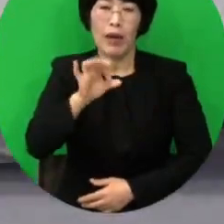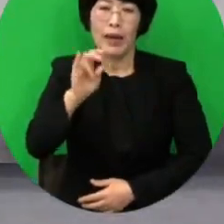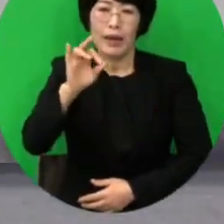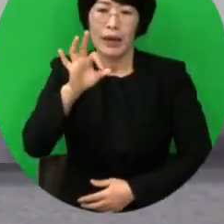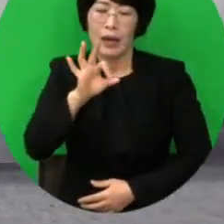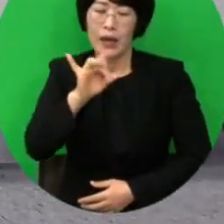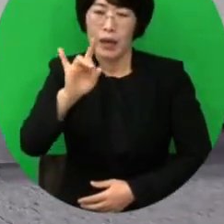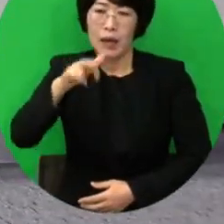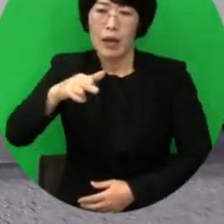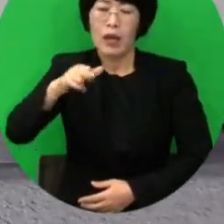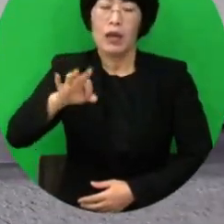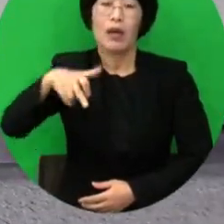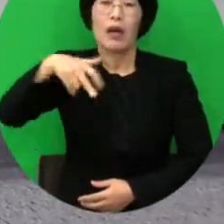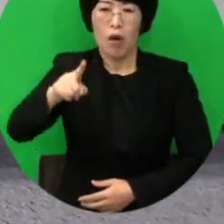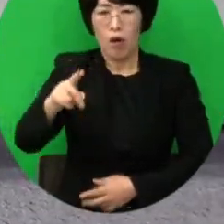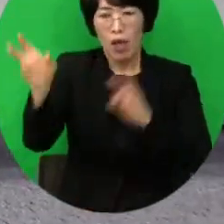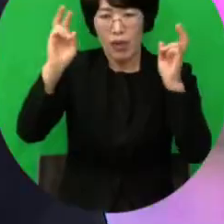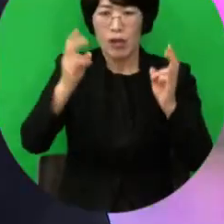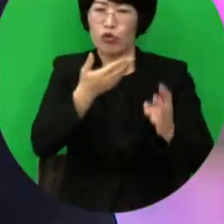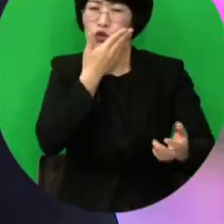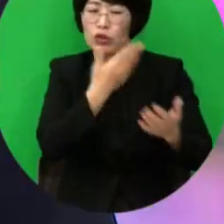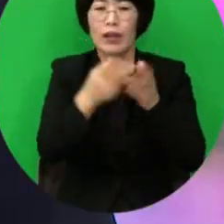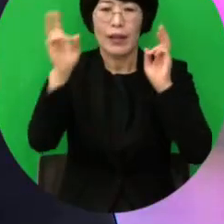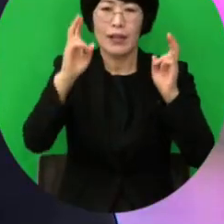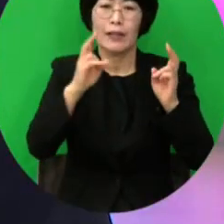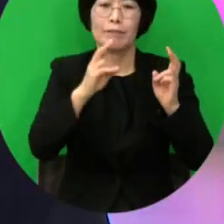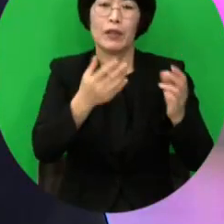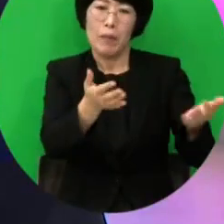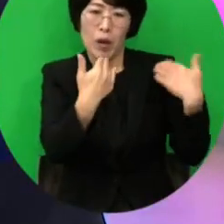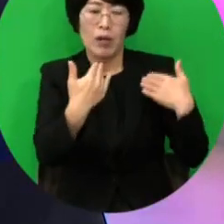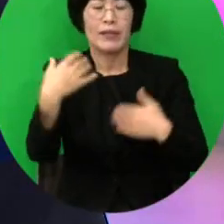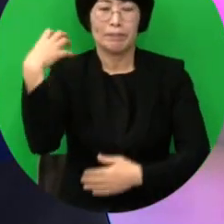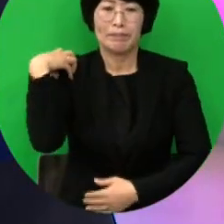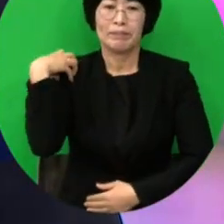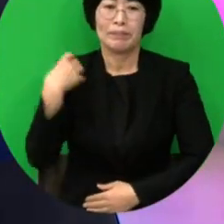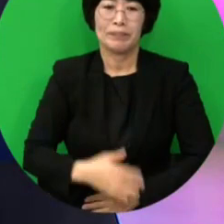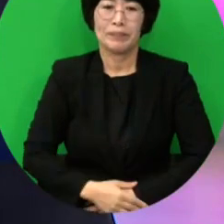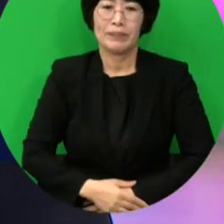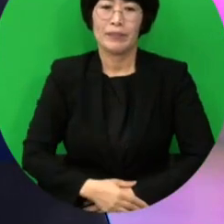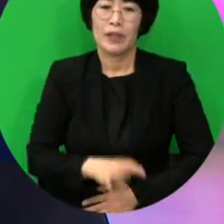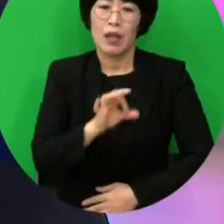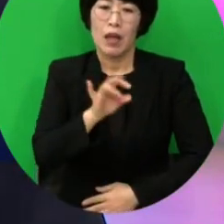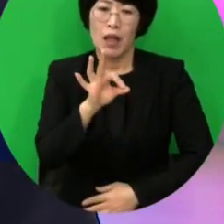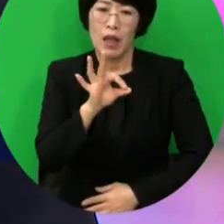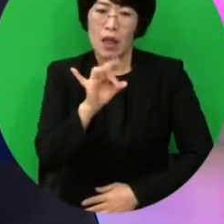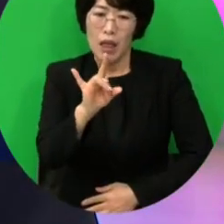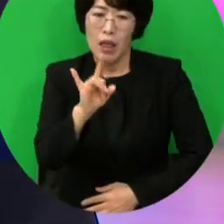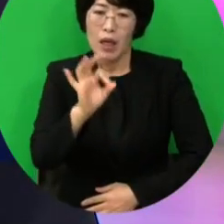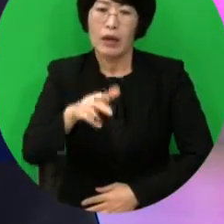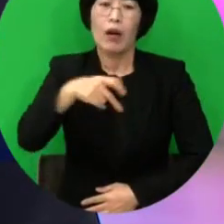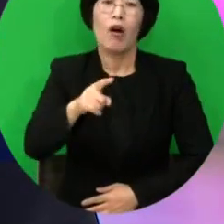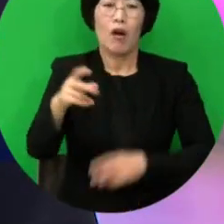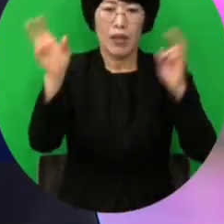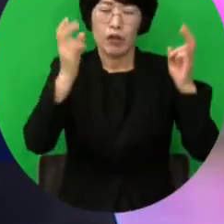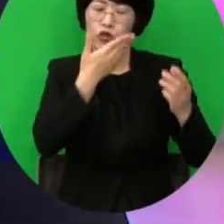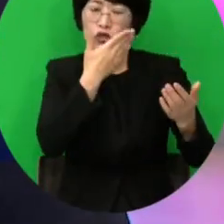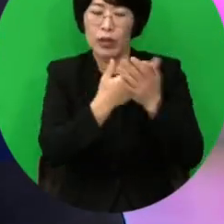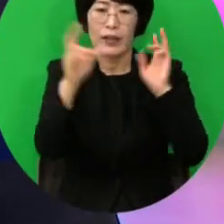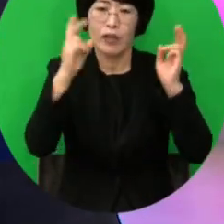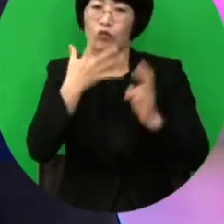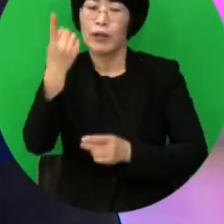유치에 첫 발을 디뎠다는 평가입니다. 앵커 기업의 역할을 할 겁니다. 순천은 전라남도와 함께